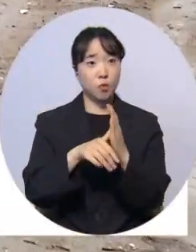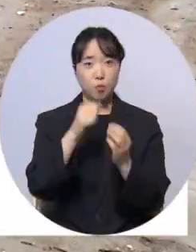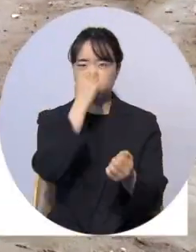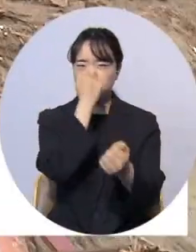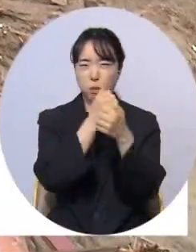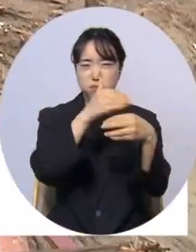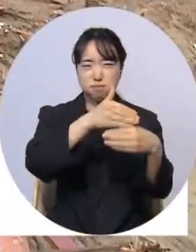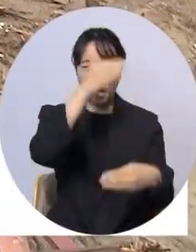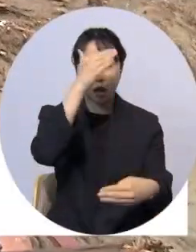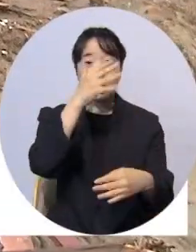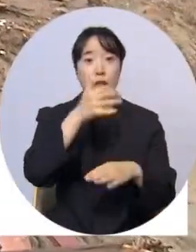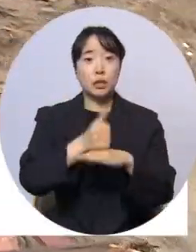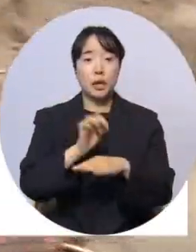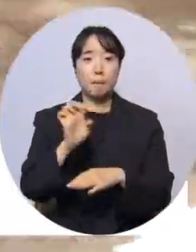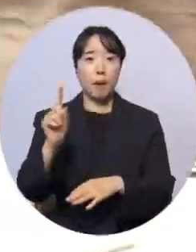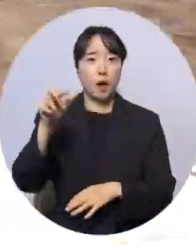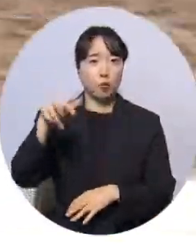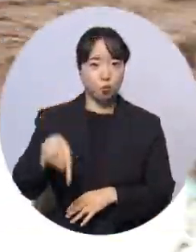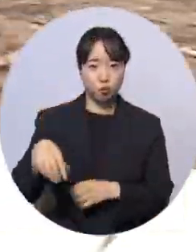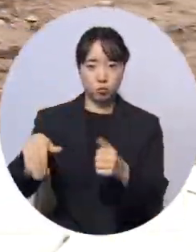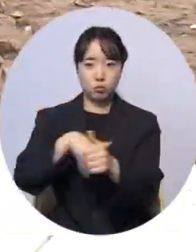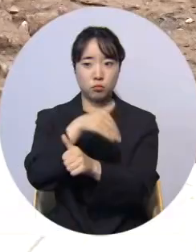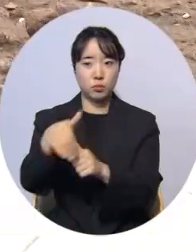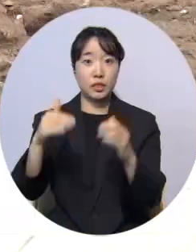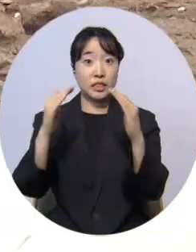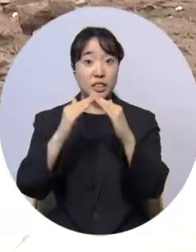방류로 경기 파주 연천일자리센터